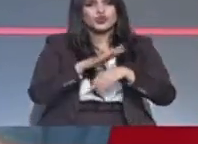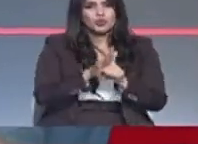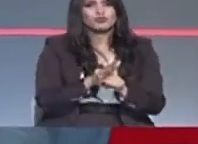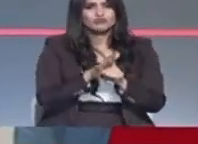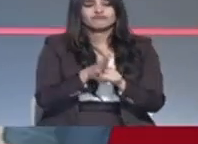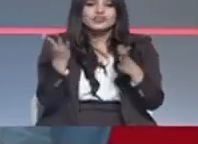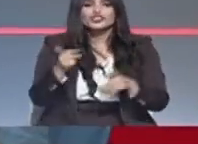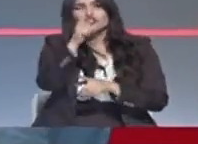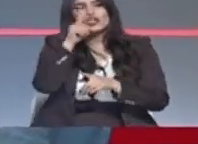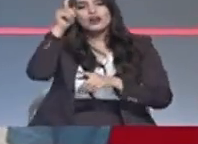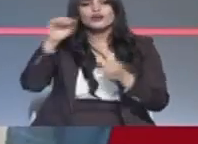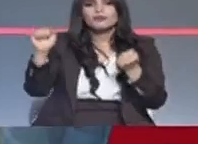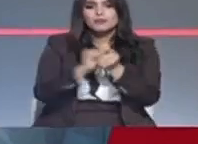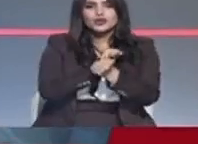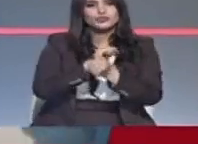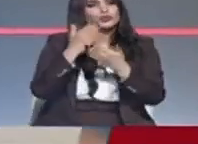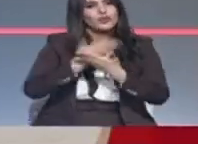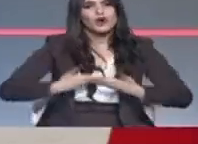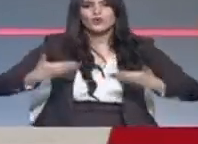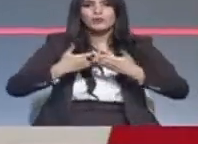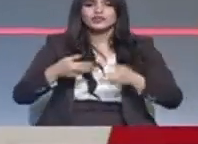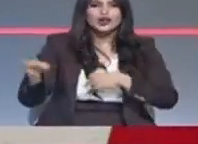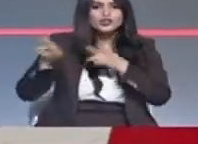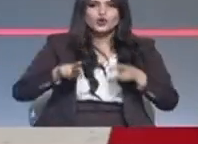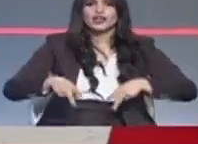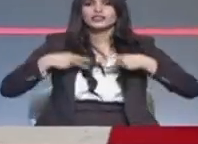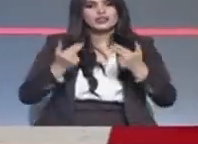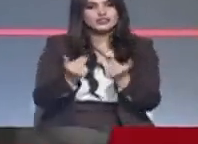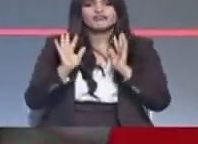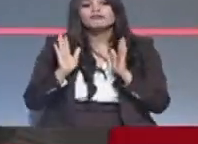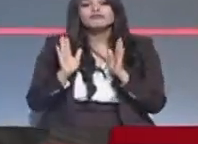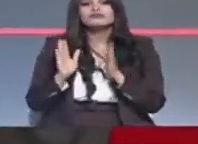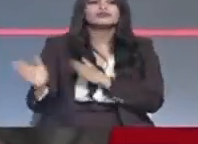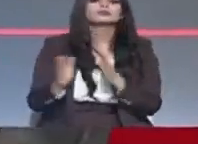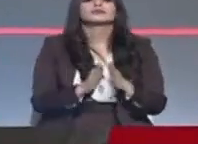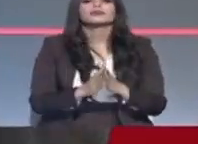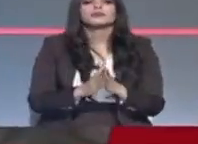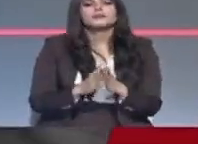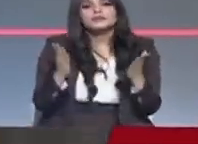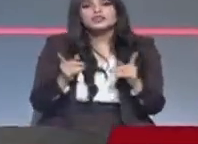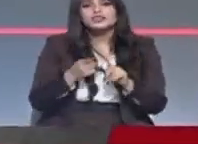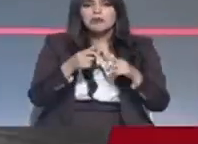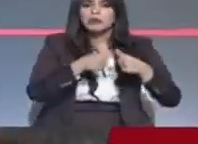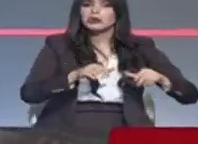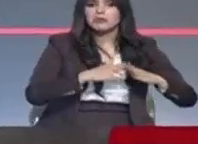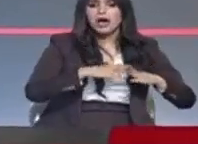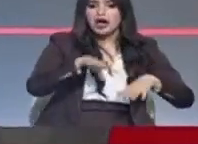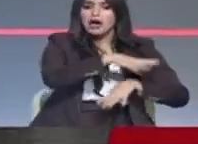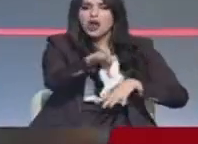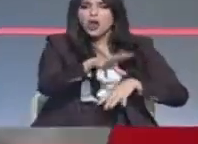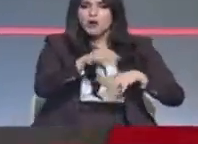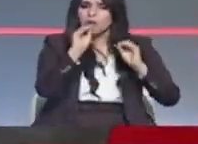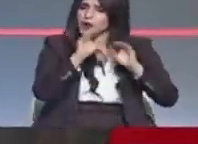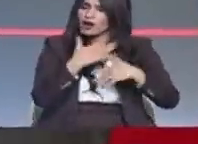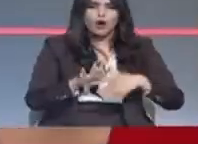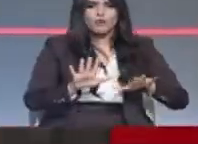شاء الله ربي عادي على خير البريود هذا وكا واحد باش يعمل هذيك ما عنده حتى حل آخر. كريسي وبحذا ولتحومت وكا هو سطر